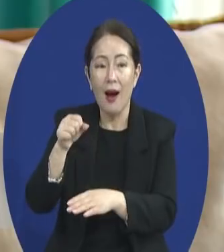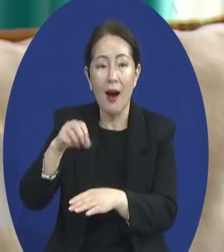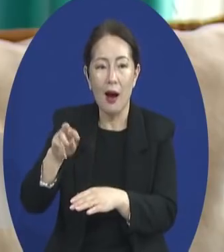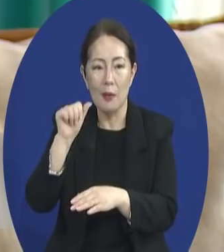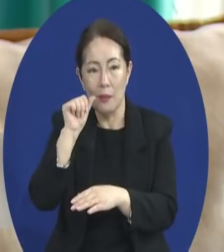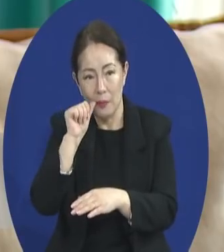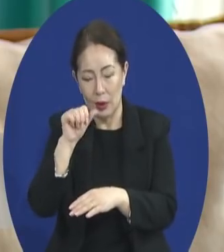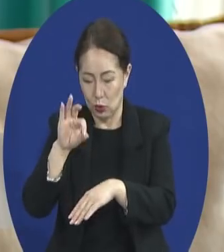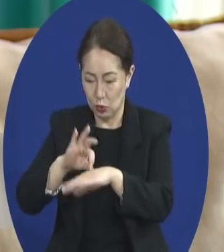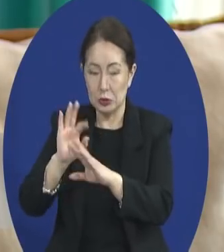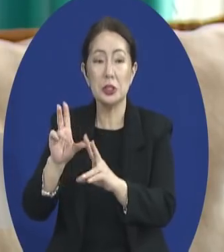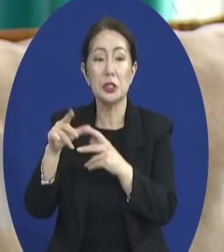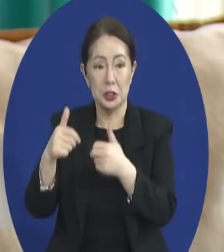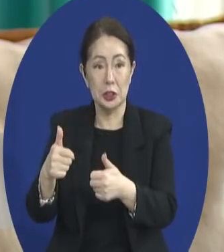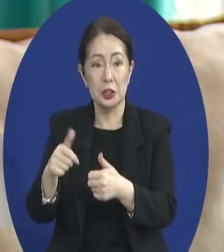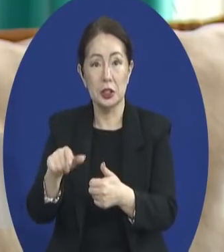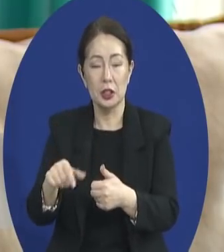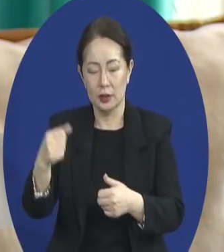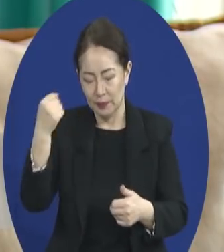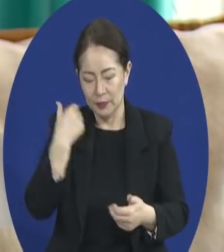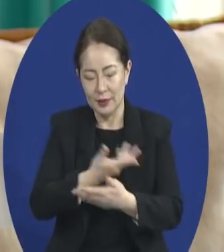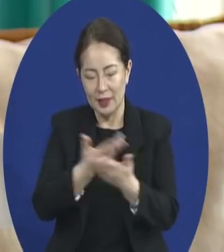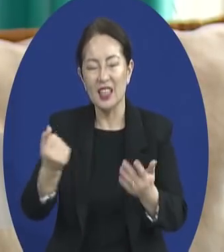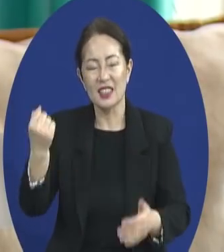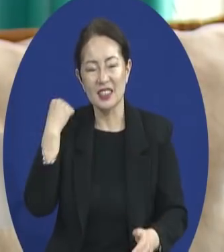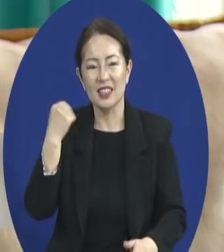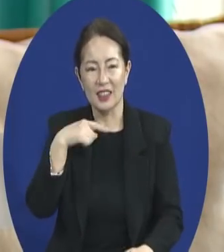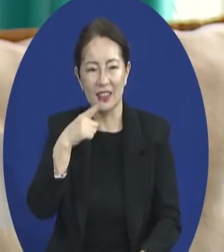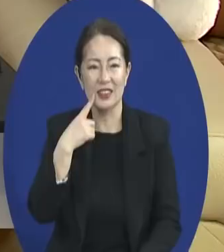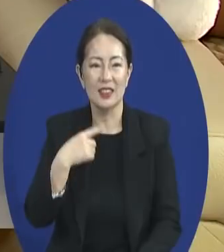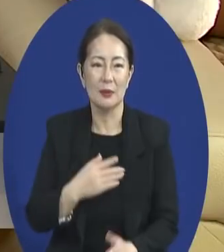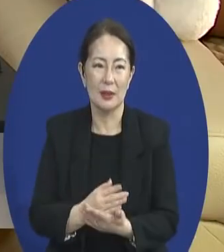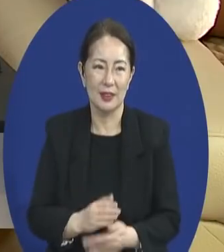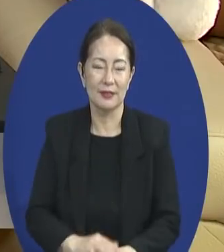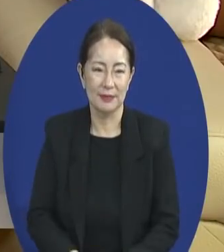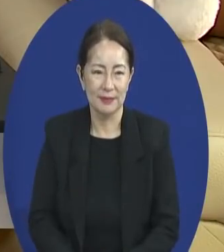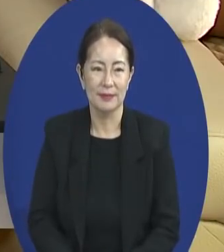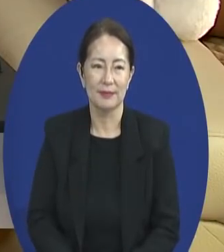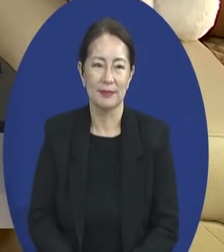бол идэгдэг өвчин шүү та нар минь чаднаа гэж хэлмээр санагддаг шүү.